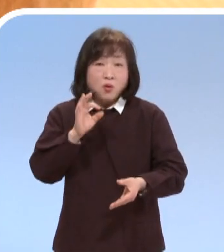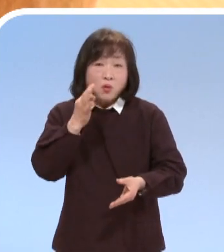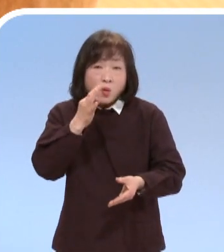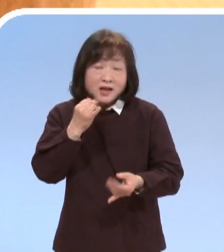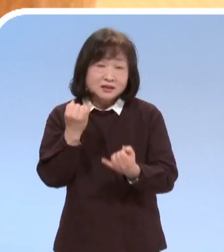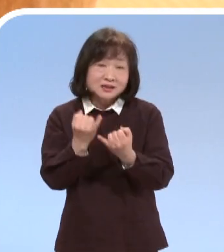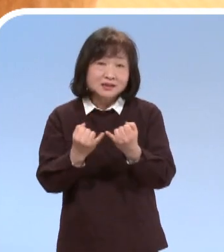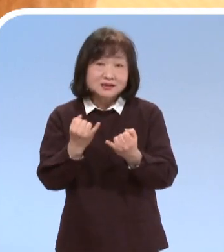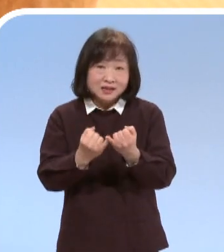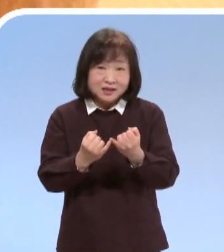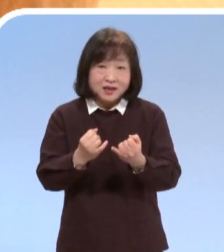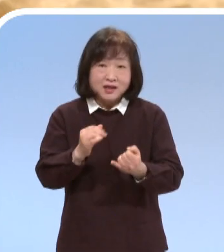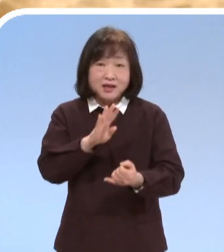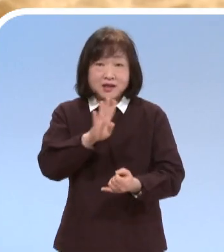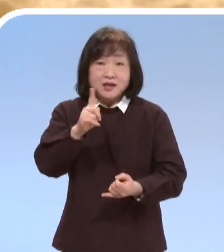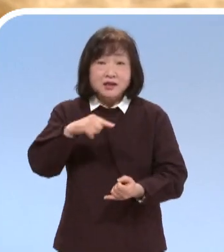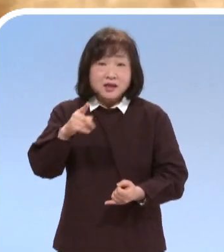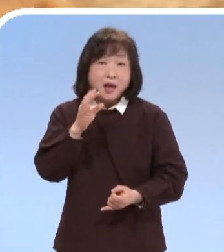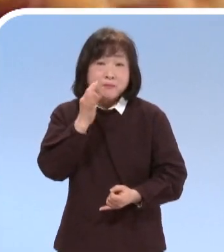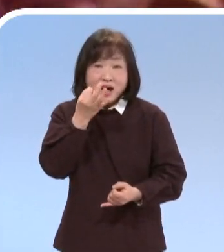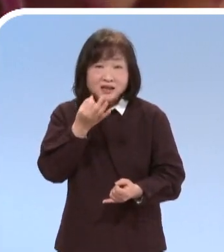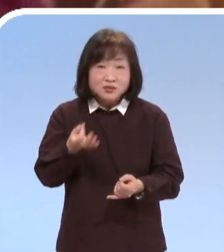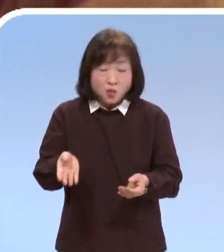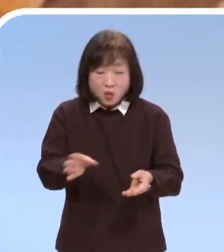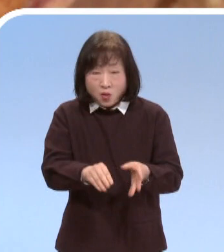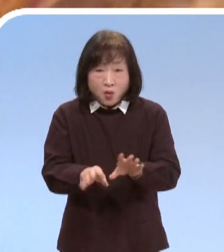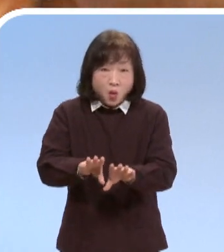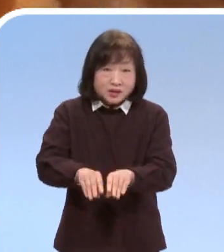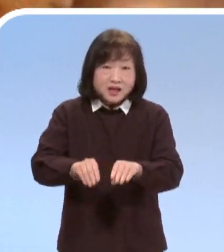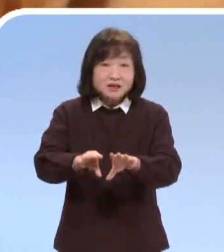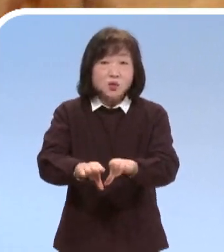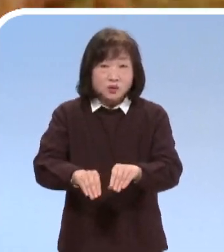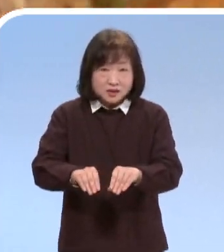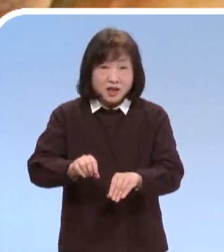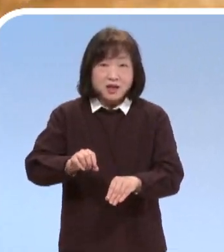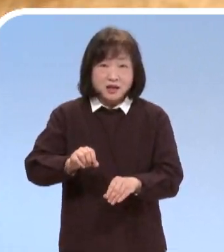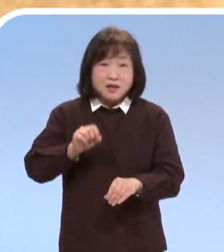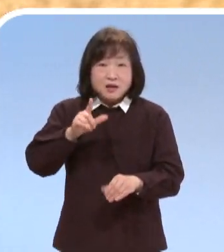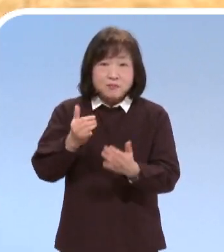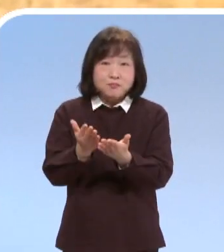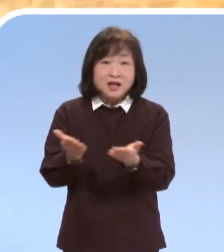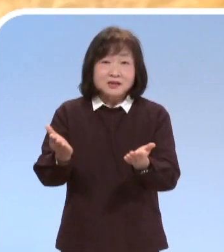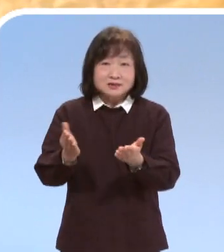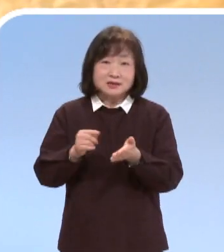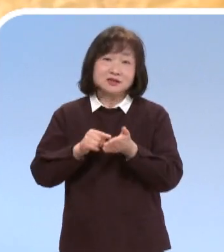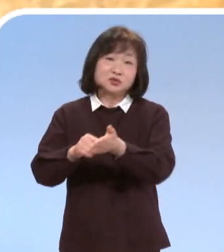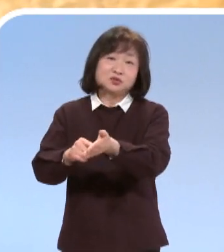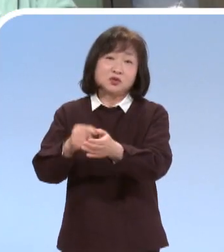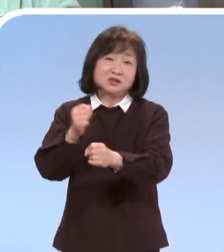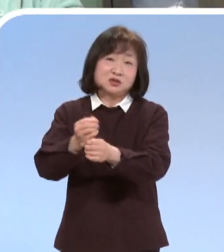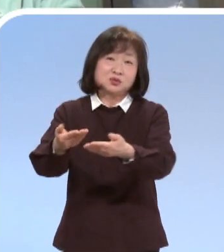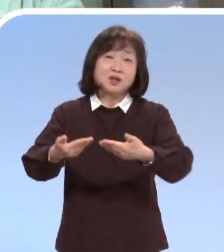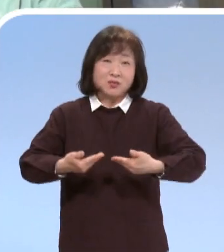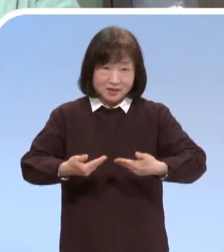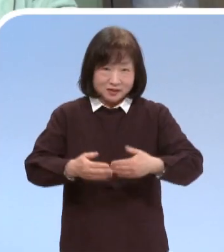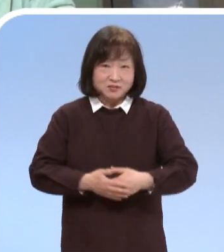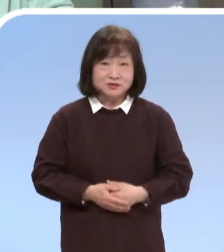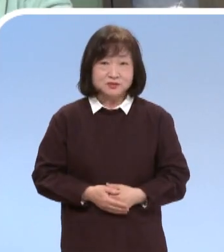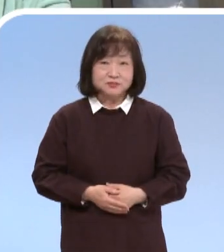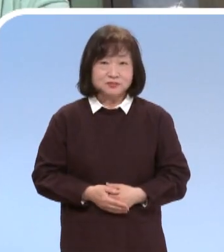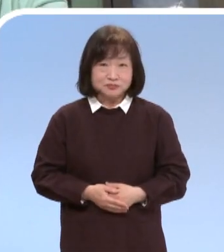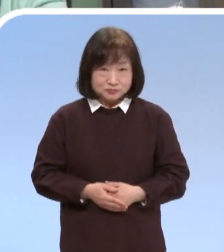感じで玄米を練り込んでオリジナルのパンとしてパン屋さんに作っていただいてます。 そし